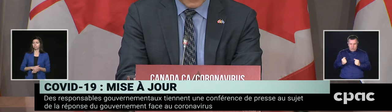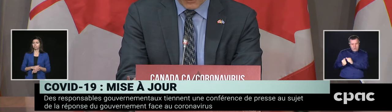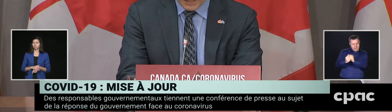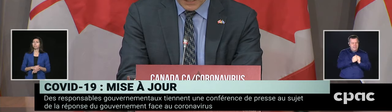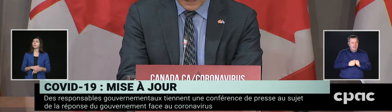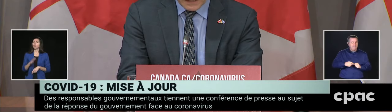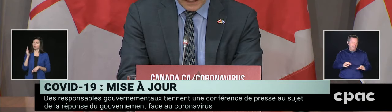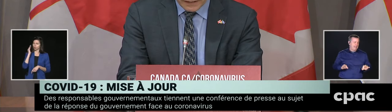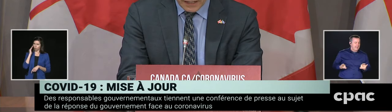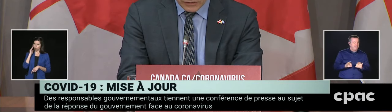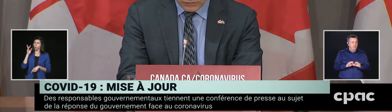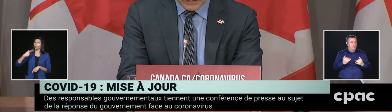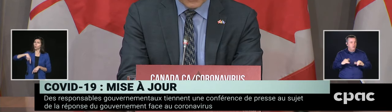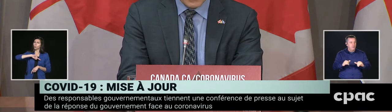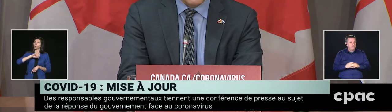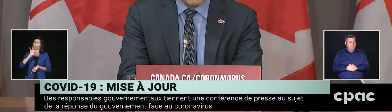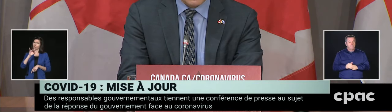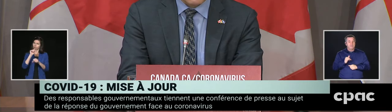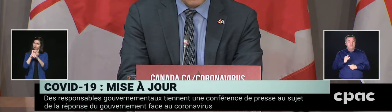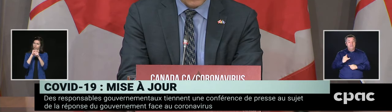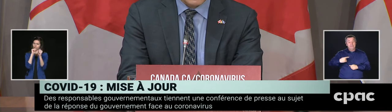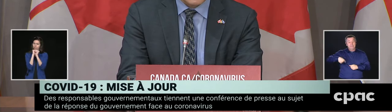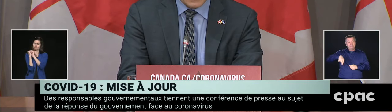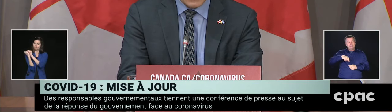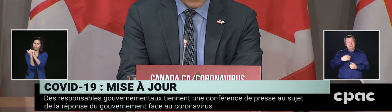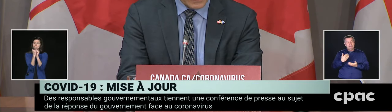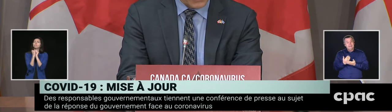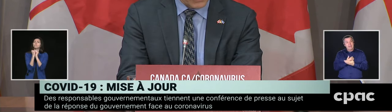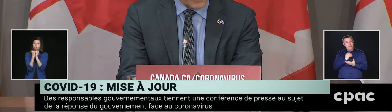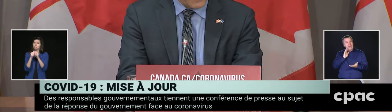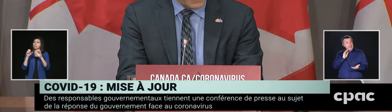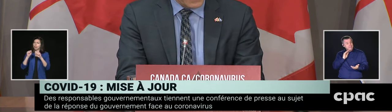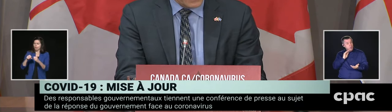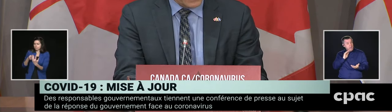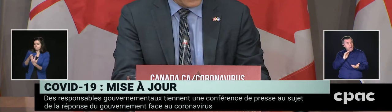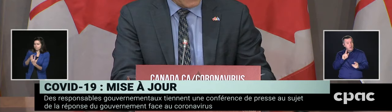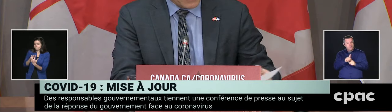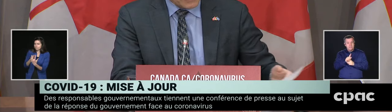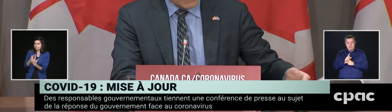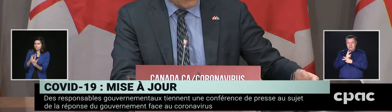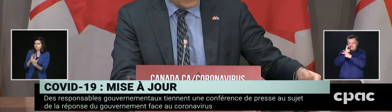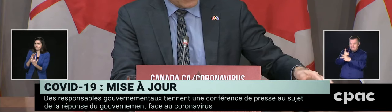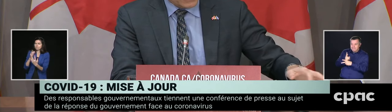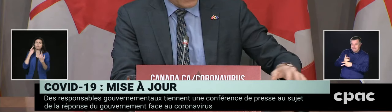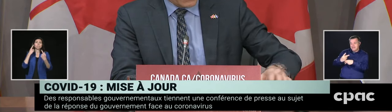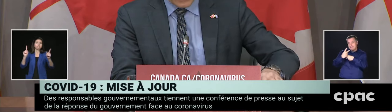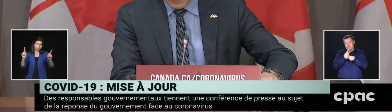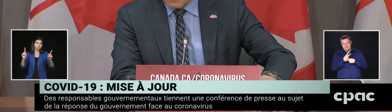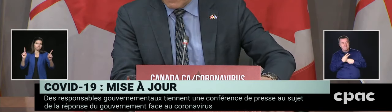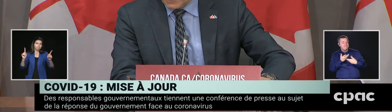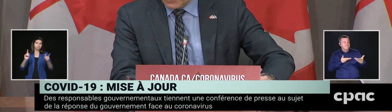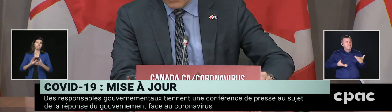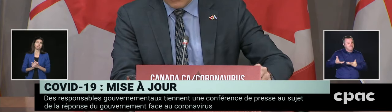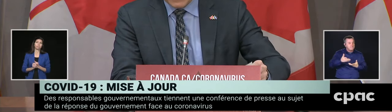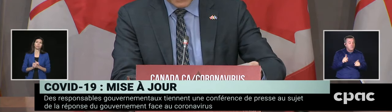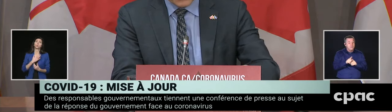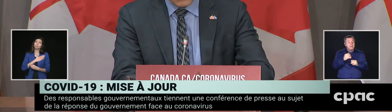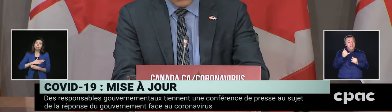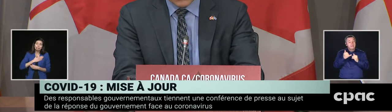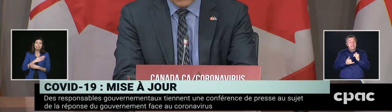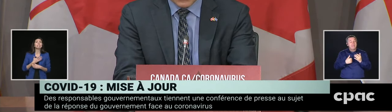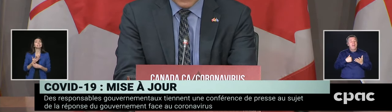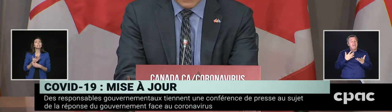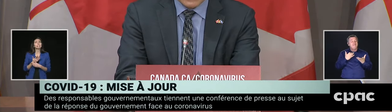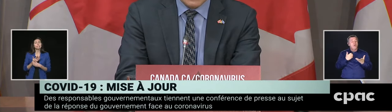gardant espoir et en continuant de prendre soin les uns les autres. Et en terminant, j'aimerais aussi donner rapidement une mise à